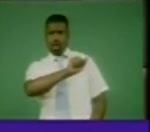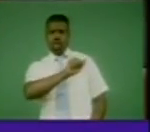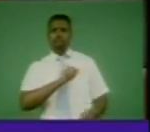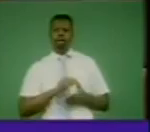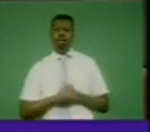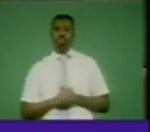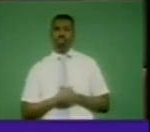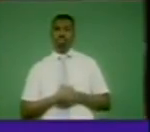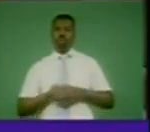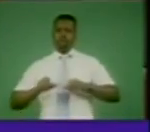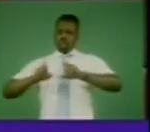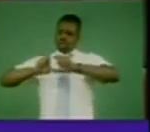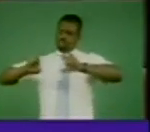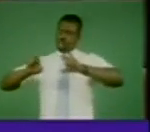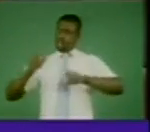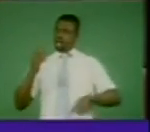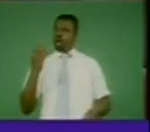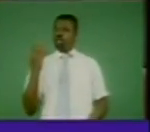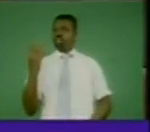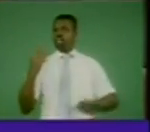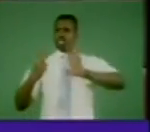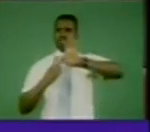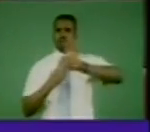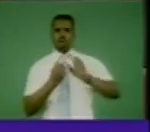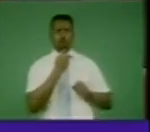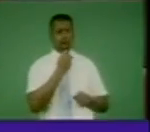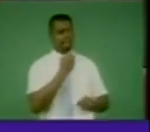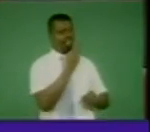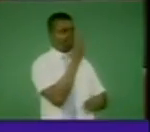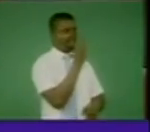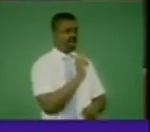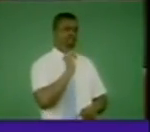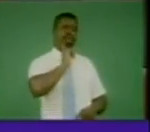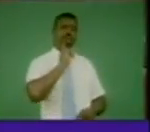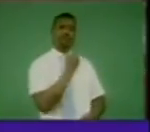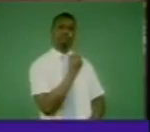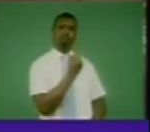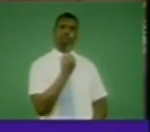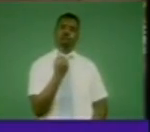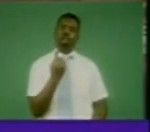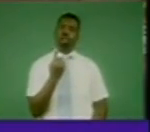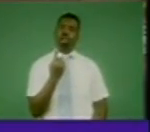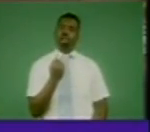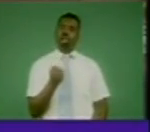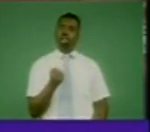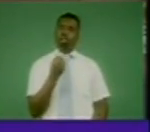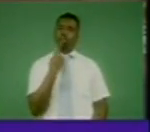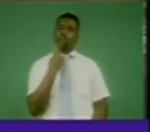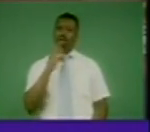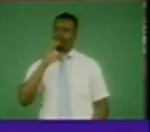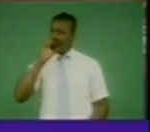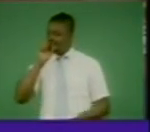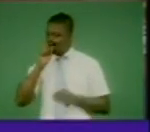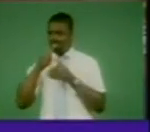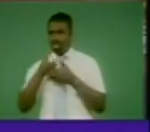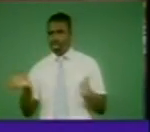na ibara ya 57 zilikuwa zina kura 30 kila moja. Kura za siri hapana ilikuwa ni